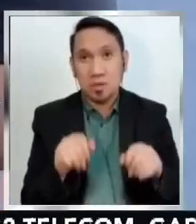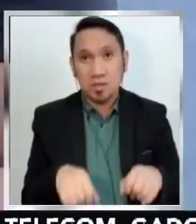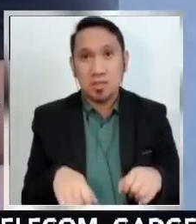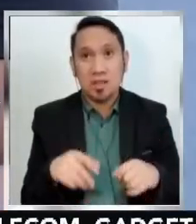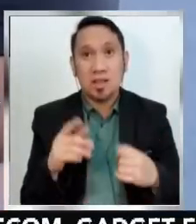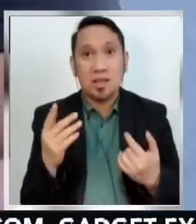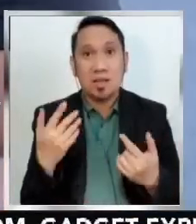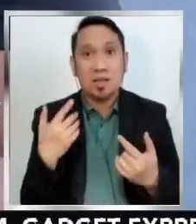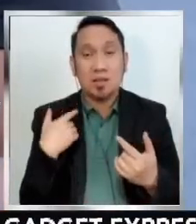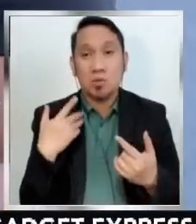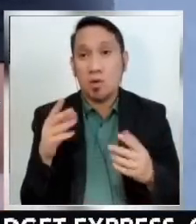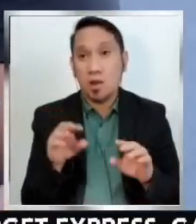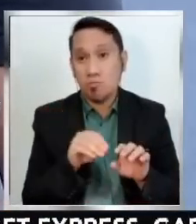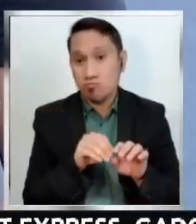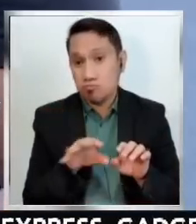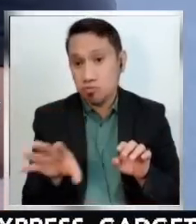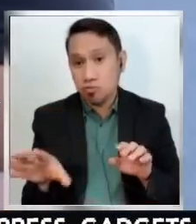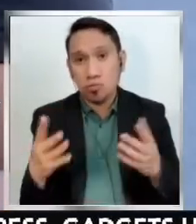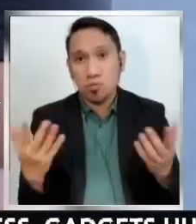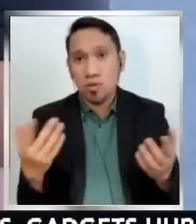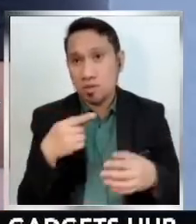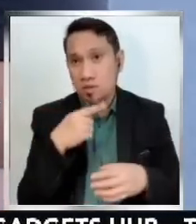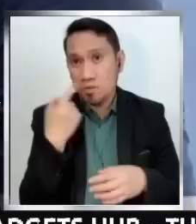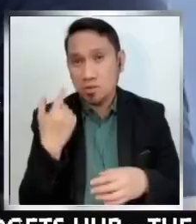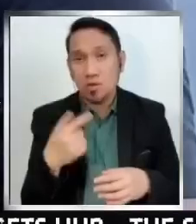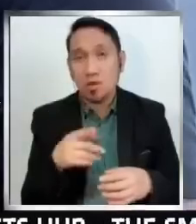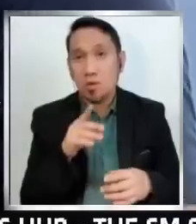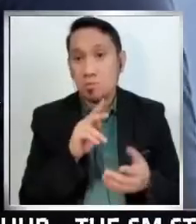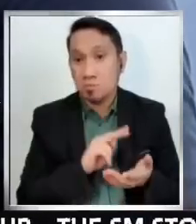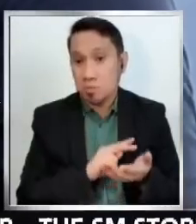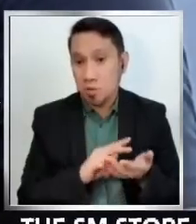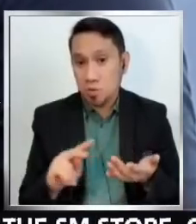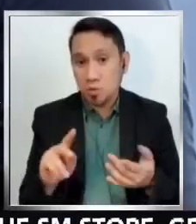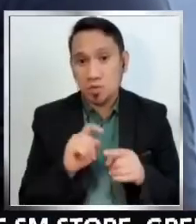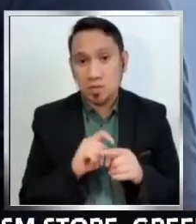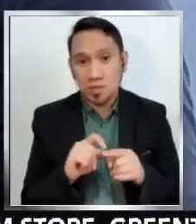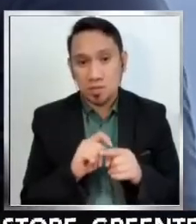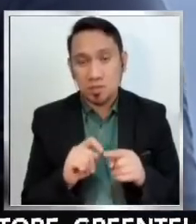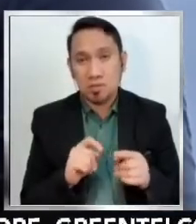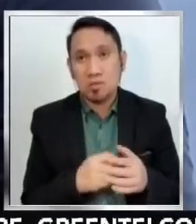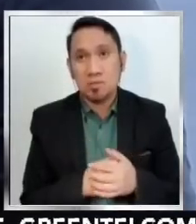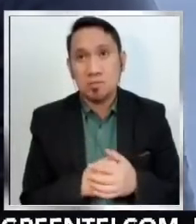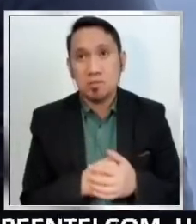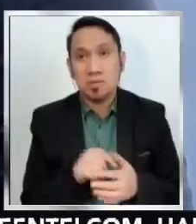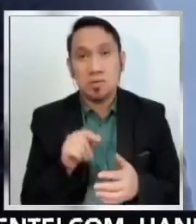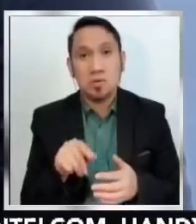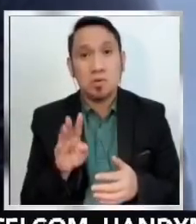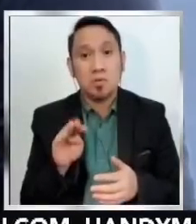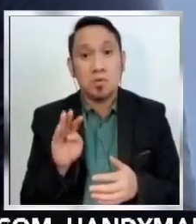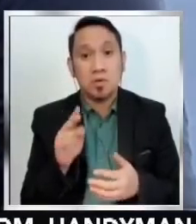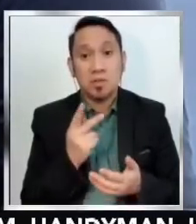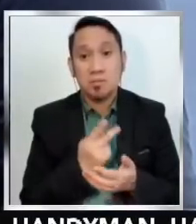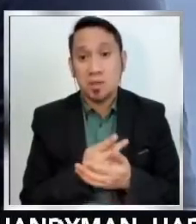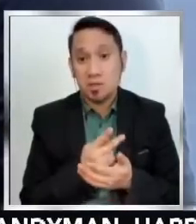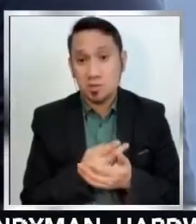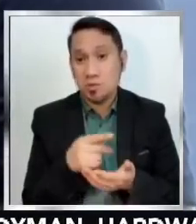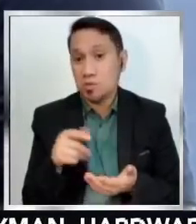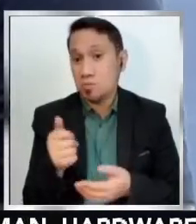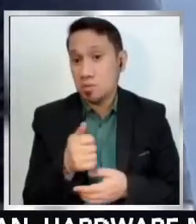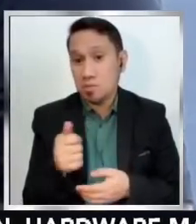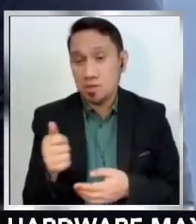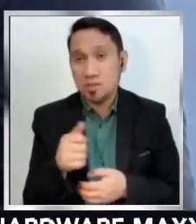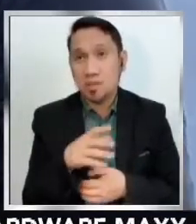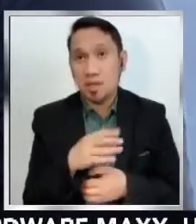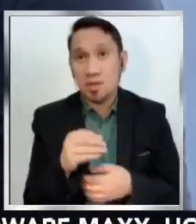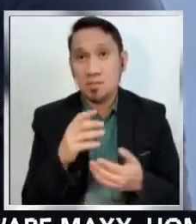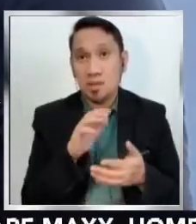siyang usok, pure electric talaga siya. Ang minimum fare po natin is 14 pesos and then may discount po